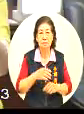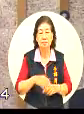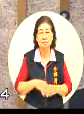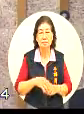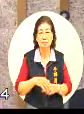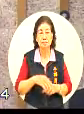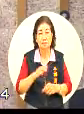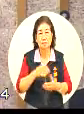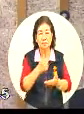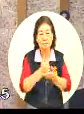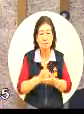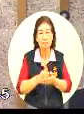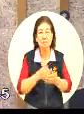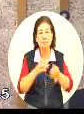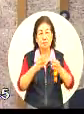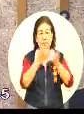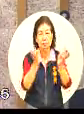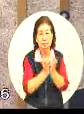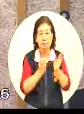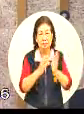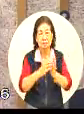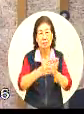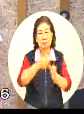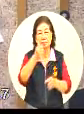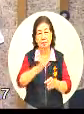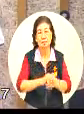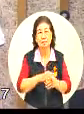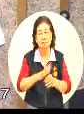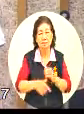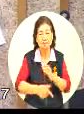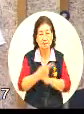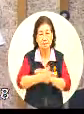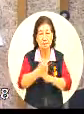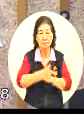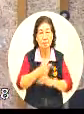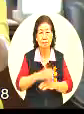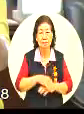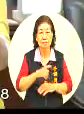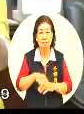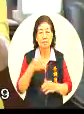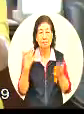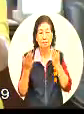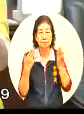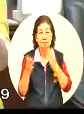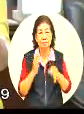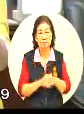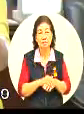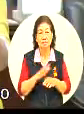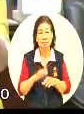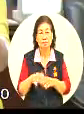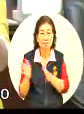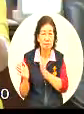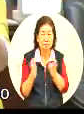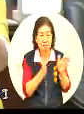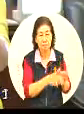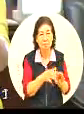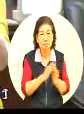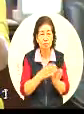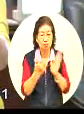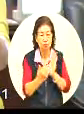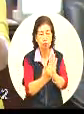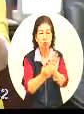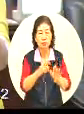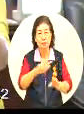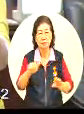进一步的了解哈， 很麻烦杨局长 哦， 爱赶紧来了解，赶紧该排除这个阻碍物，一定爱赶紧处